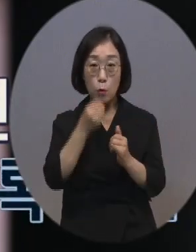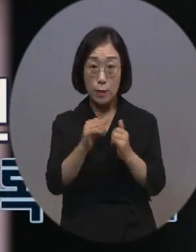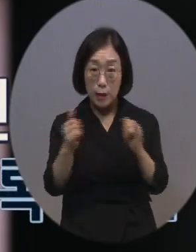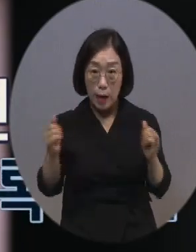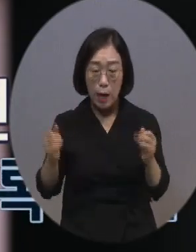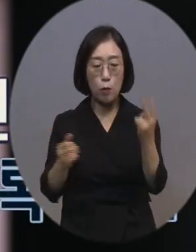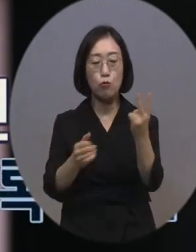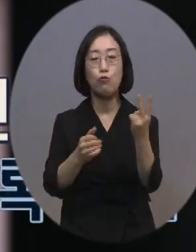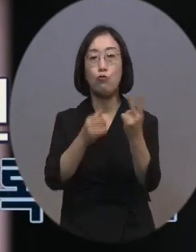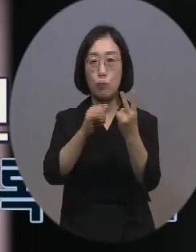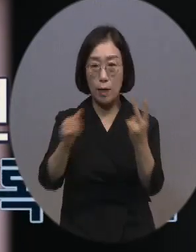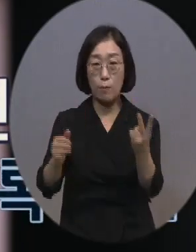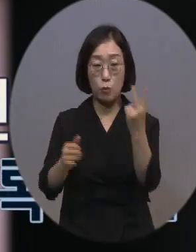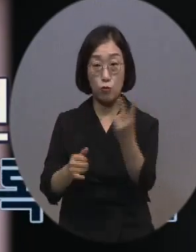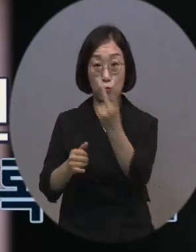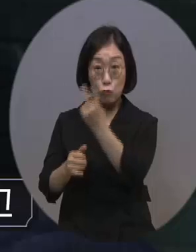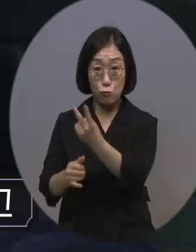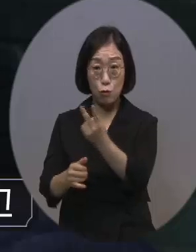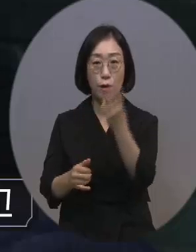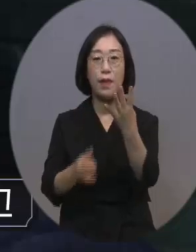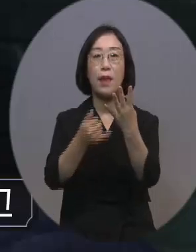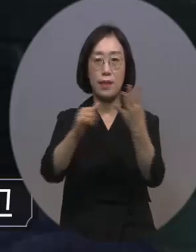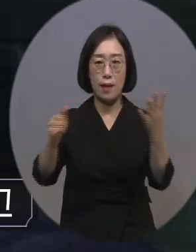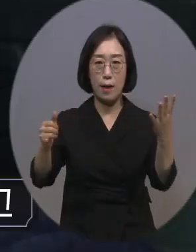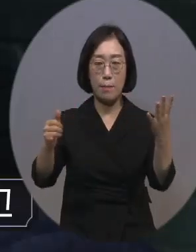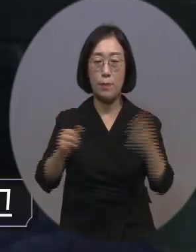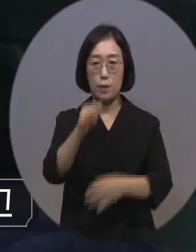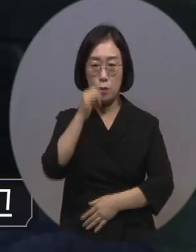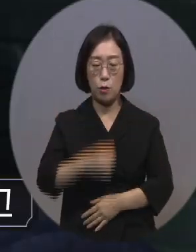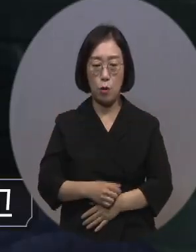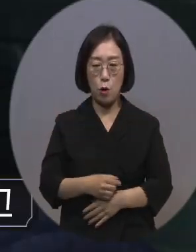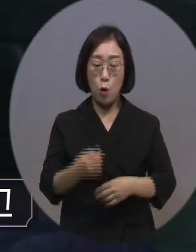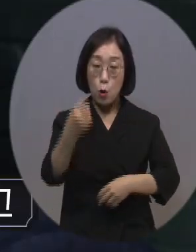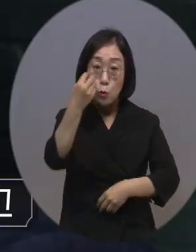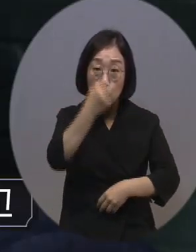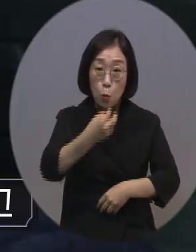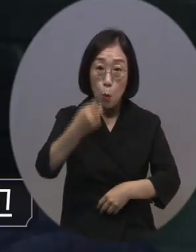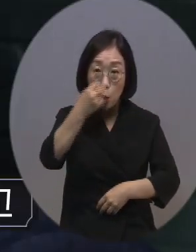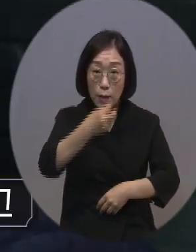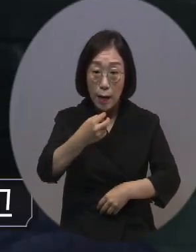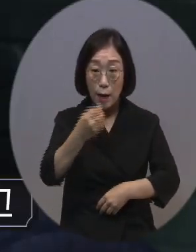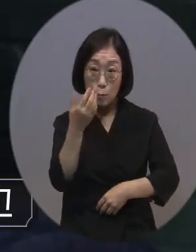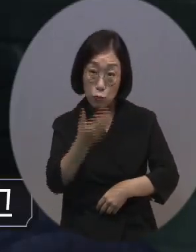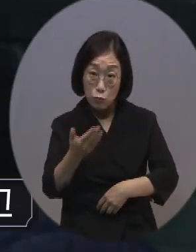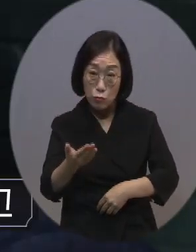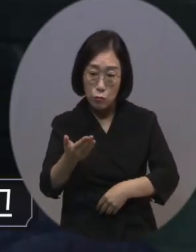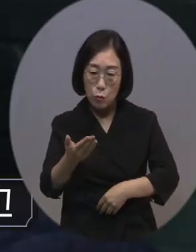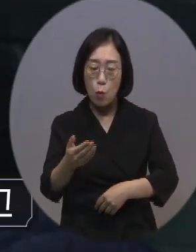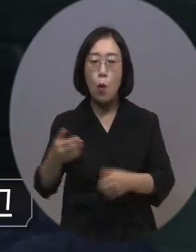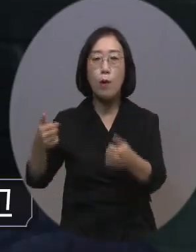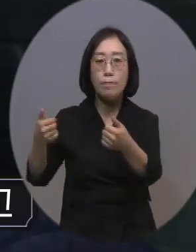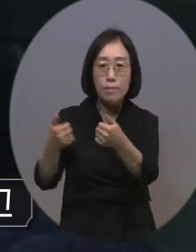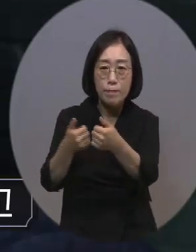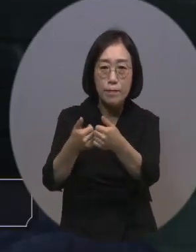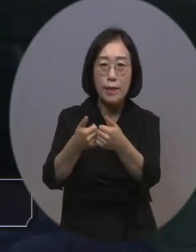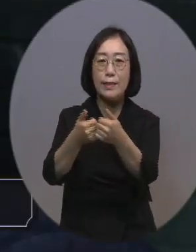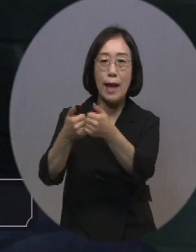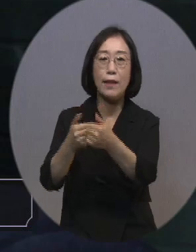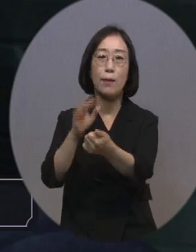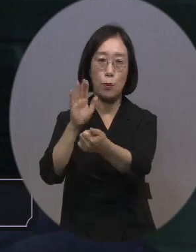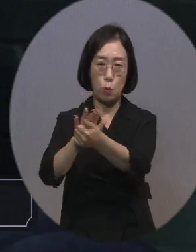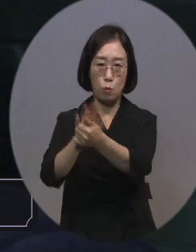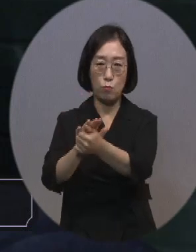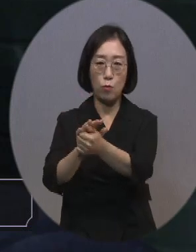2명씩 총 4분이 계셔가지고 조사와 상담이 같이 가야 된다고 생각을 하고 있고